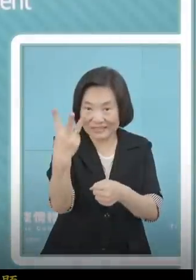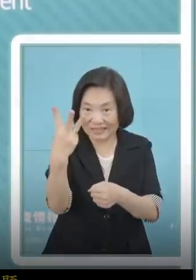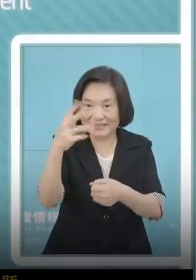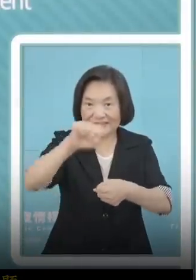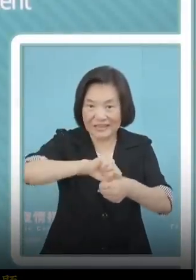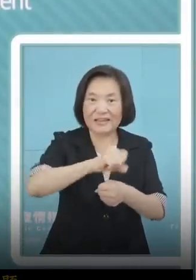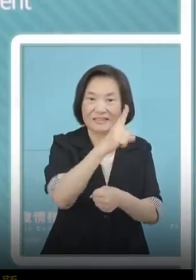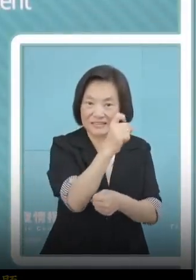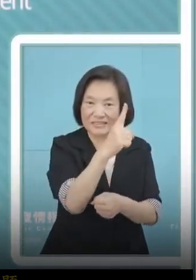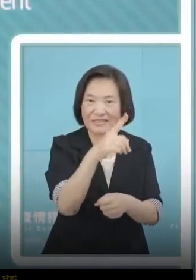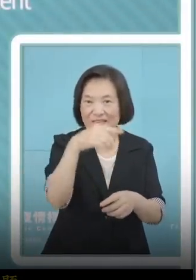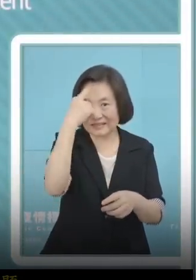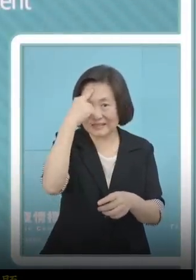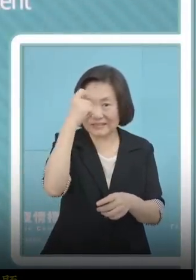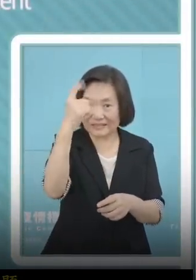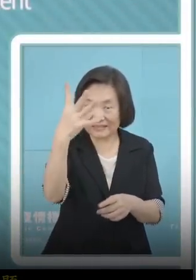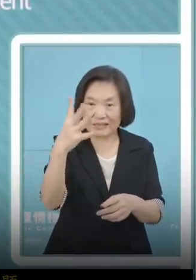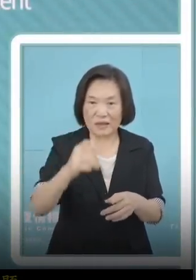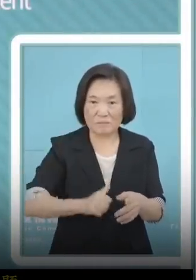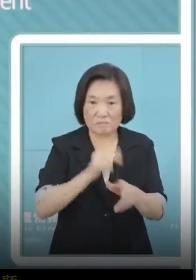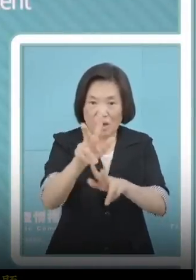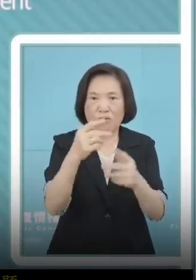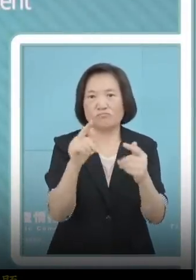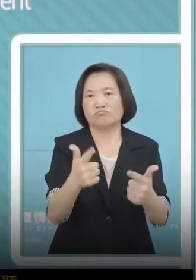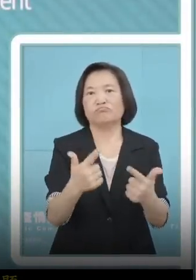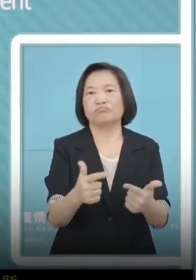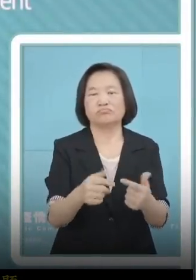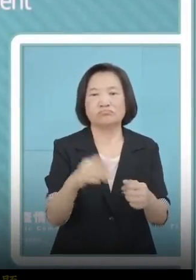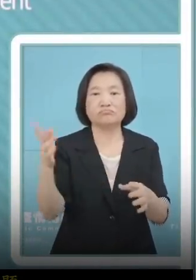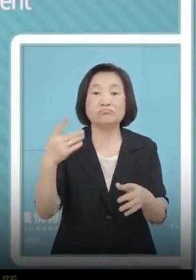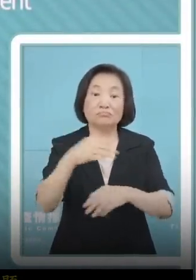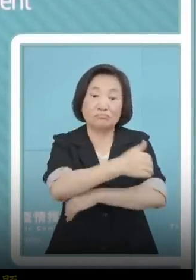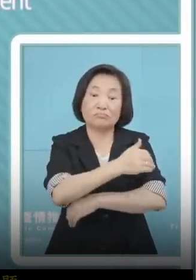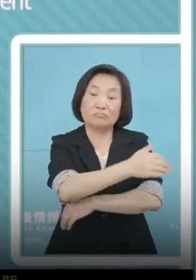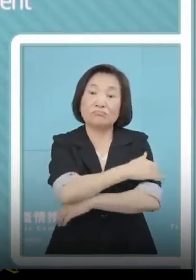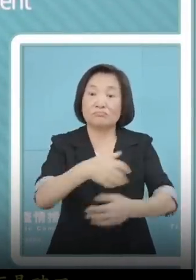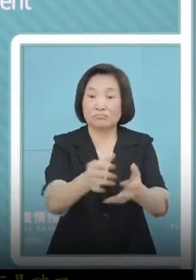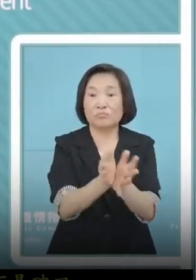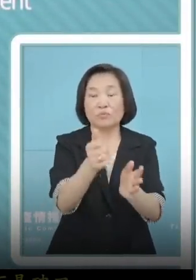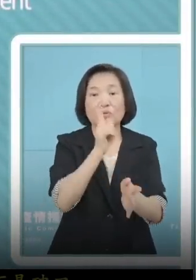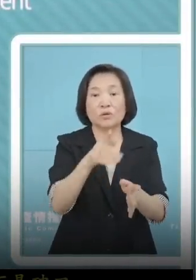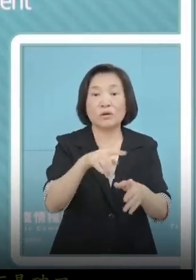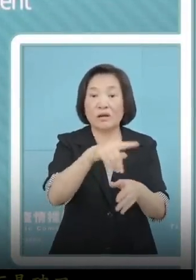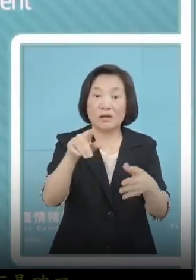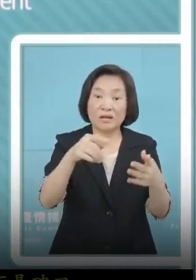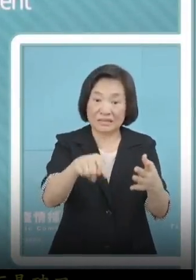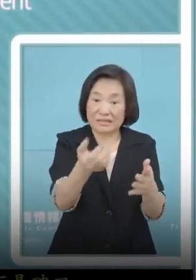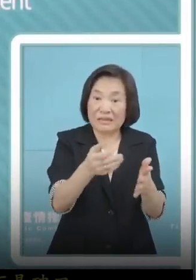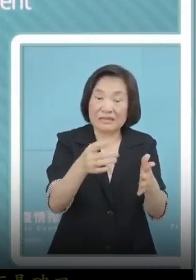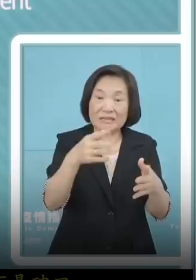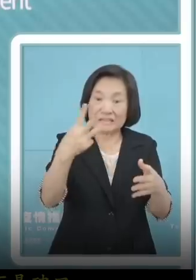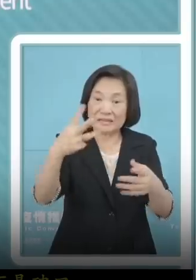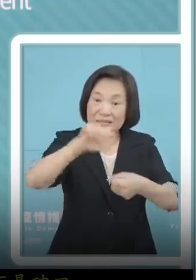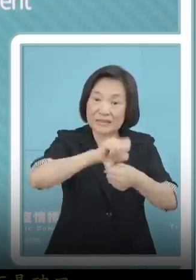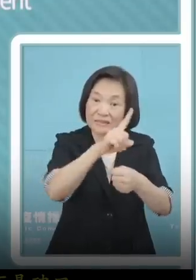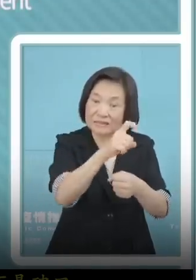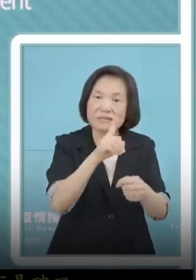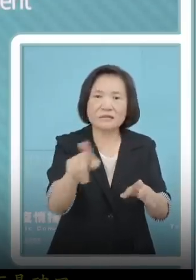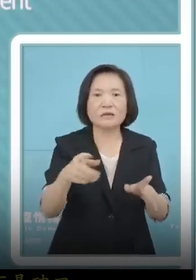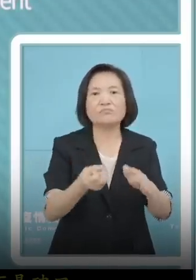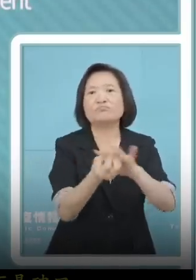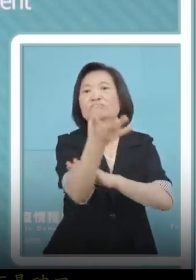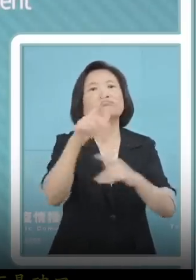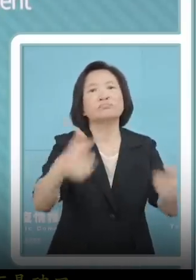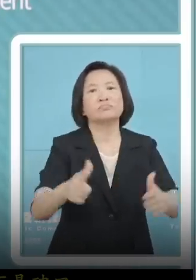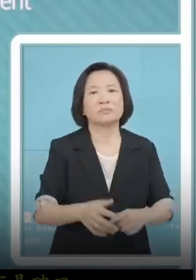天陈雄部长他讲说3+11不是破口，他今天在记者会上也花了相当多的篇幅来解释说为什么3+11不是破